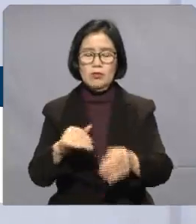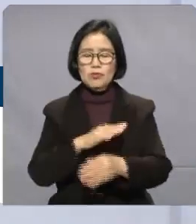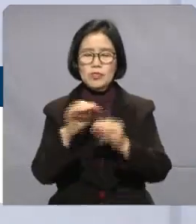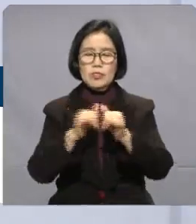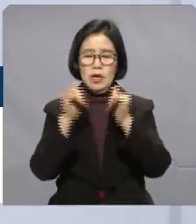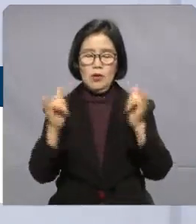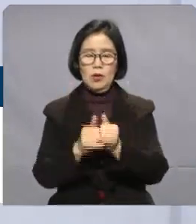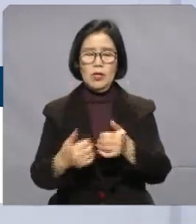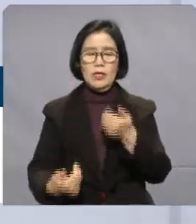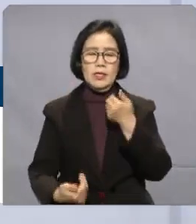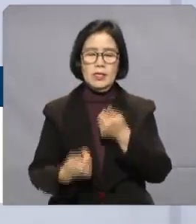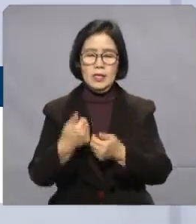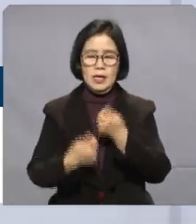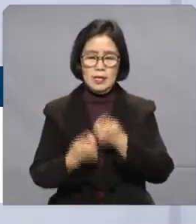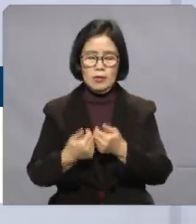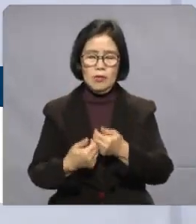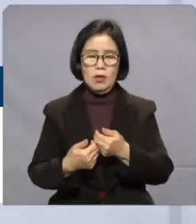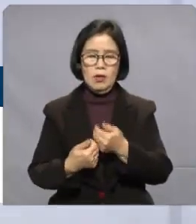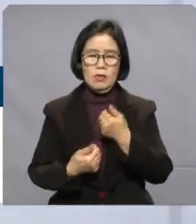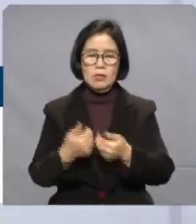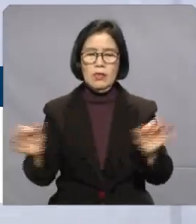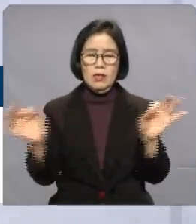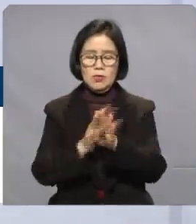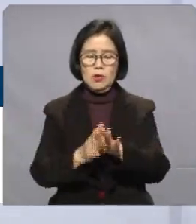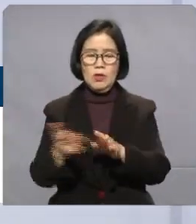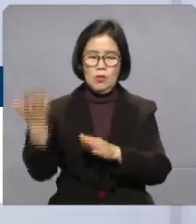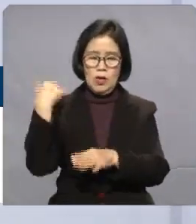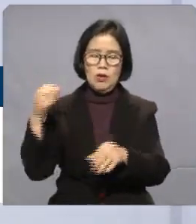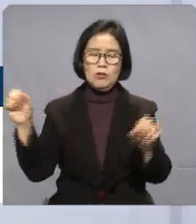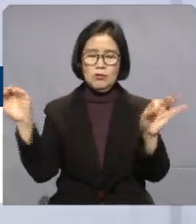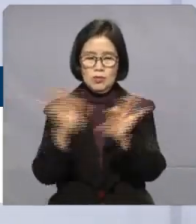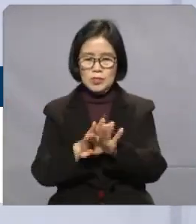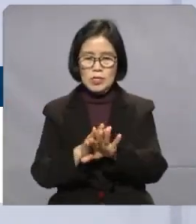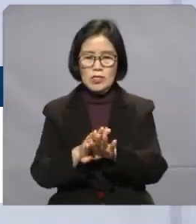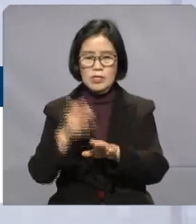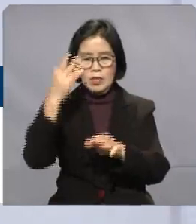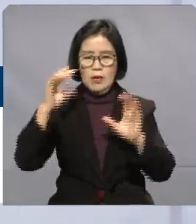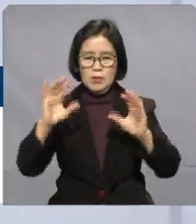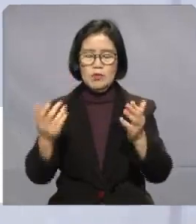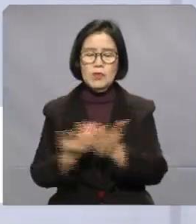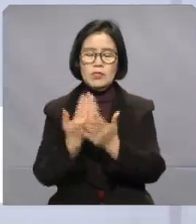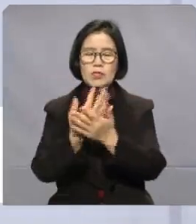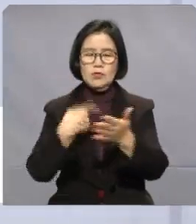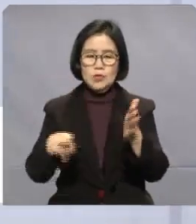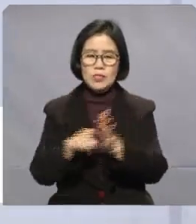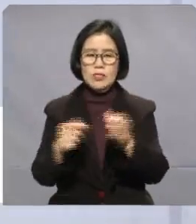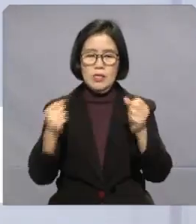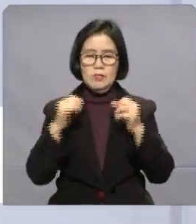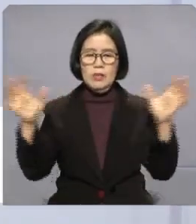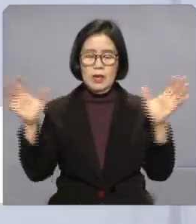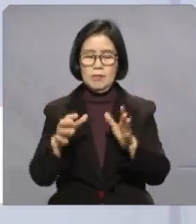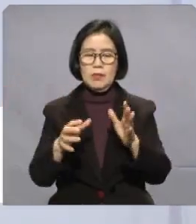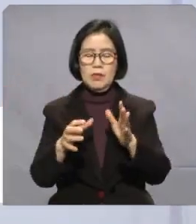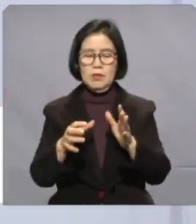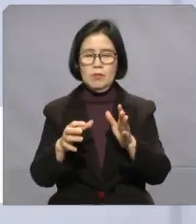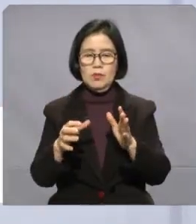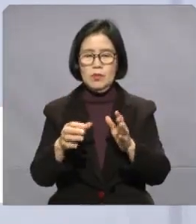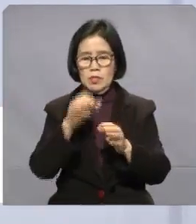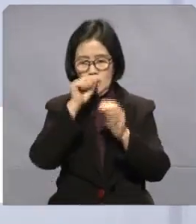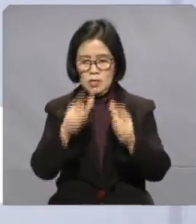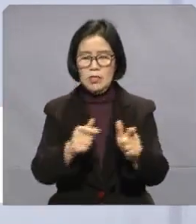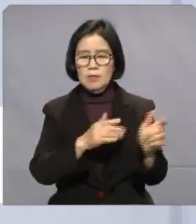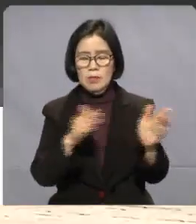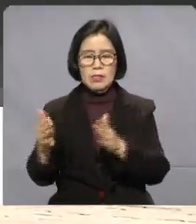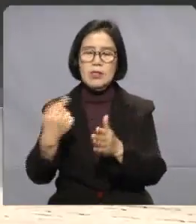사회의 대립과 갈등을 해소하고 과거를 청산하여 대한민국의 발전을 위해서 모두 힘을 함께 모으는 계기를